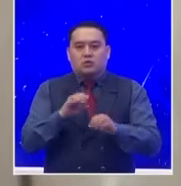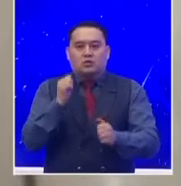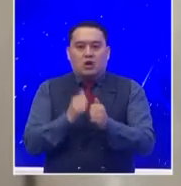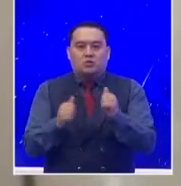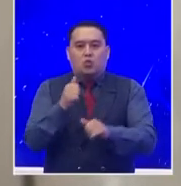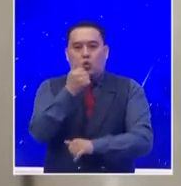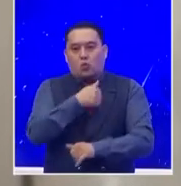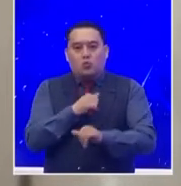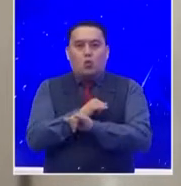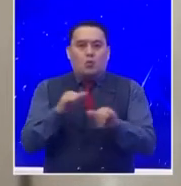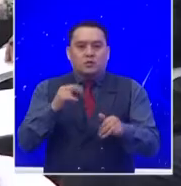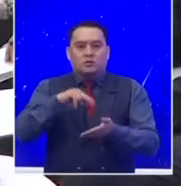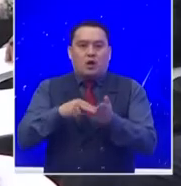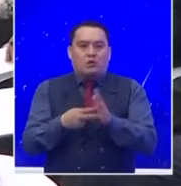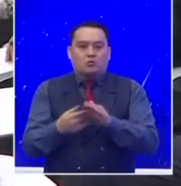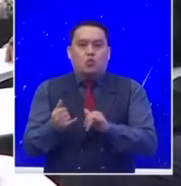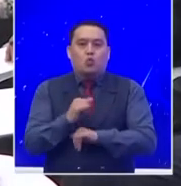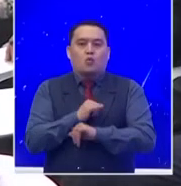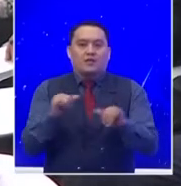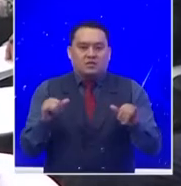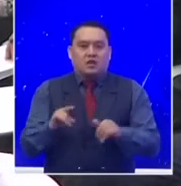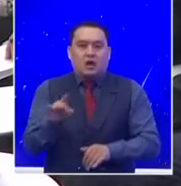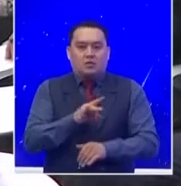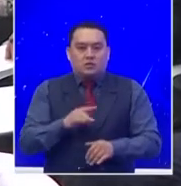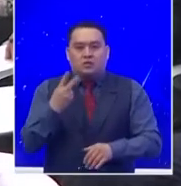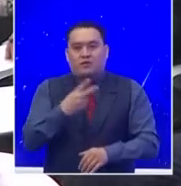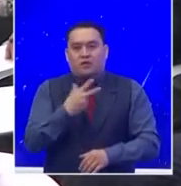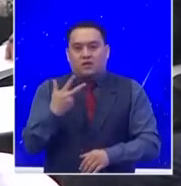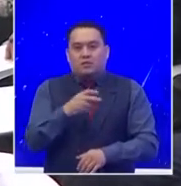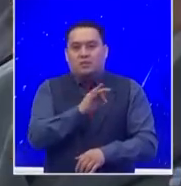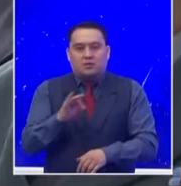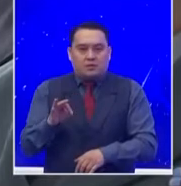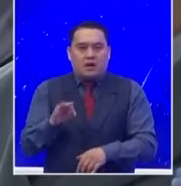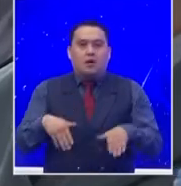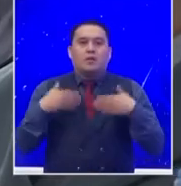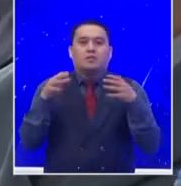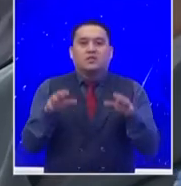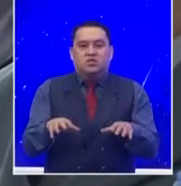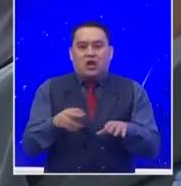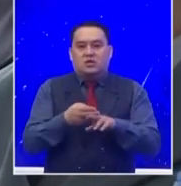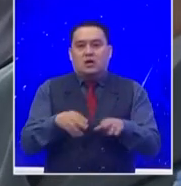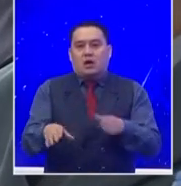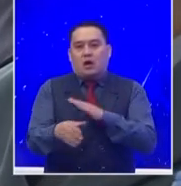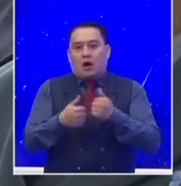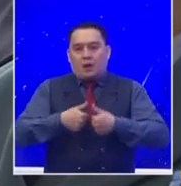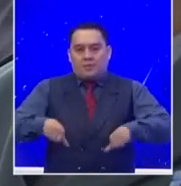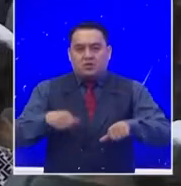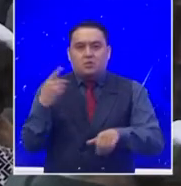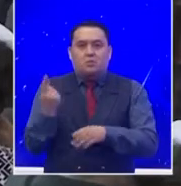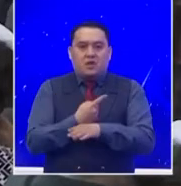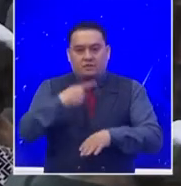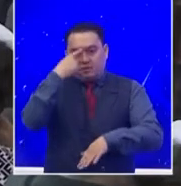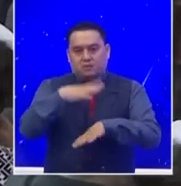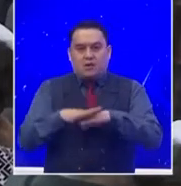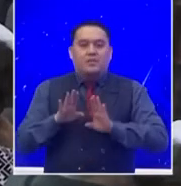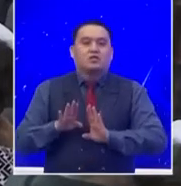ежегодное увеличение плана по количеству призывников в этих районах на 2-3%. Председатель призывной комиссии по Алматинской области, первый заместитель